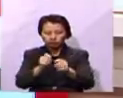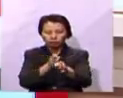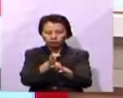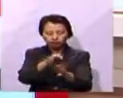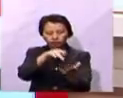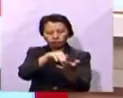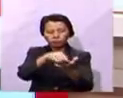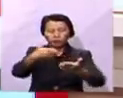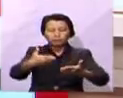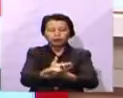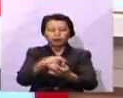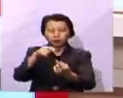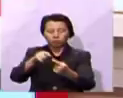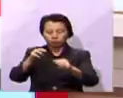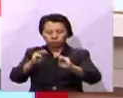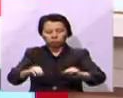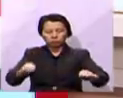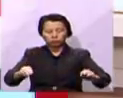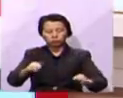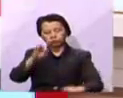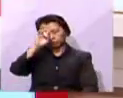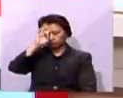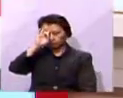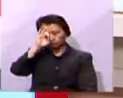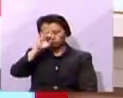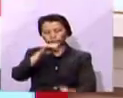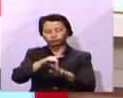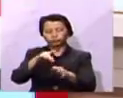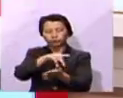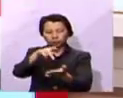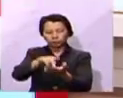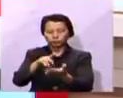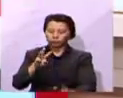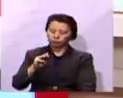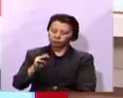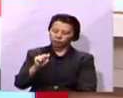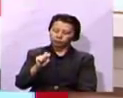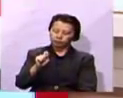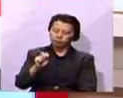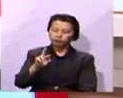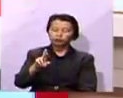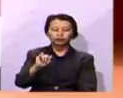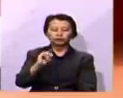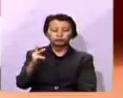bidang pengajian baru kepada pelajar India terutama di pusat-pusat matrikulasi.